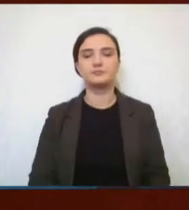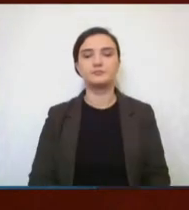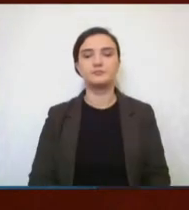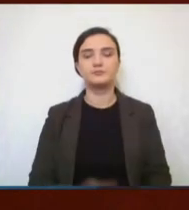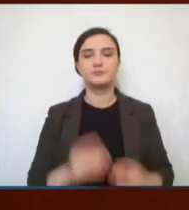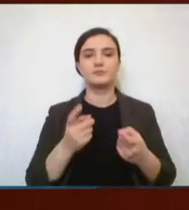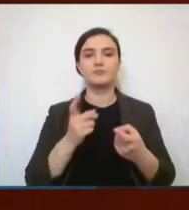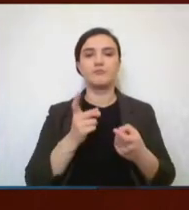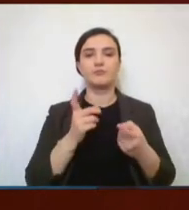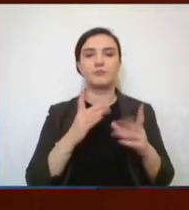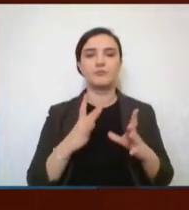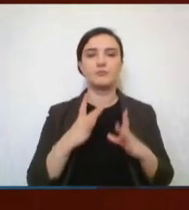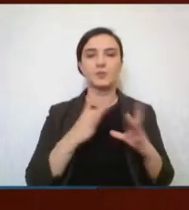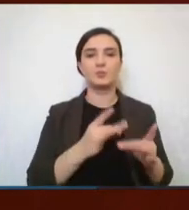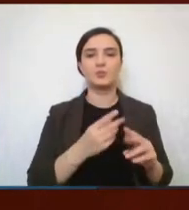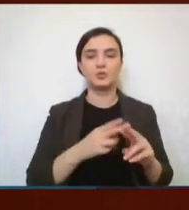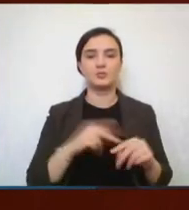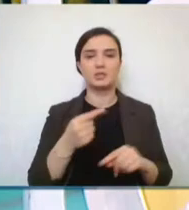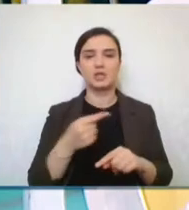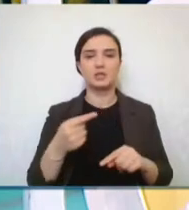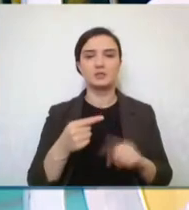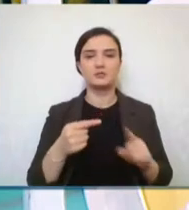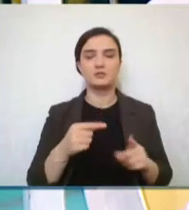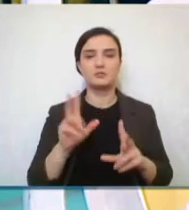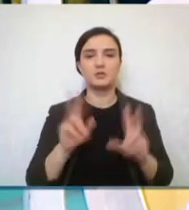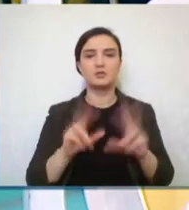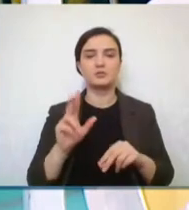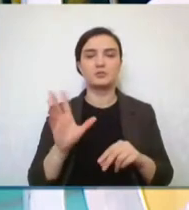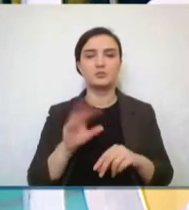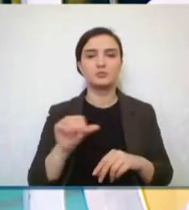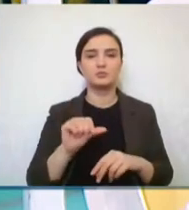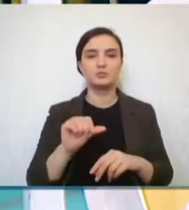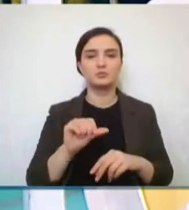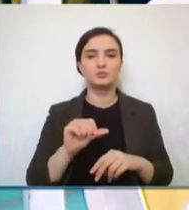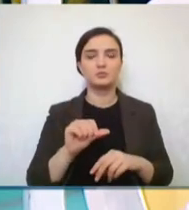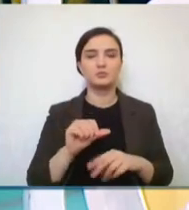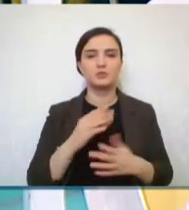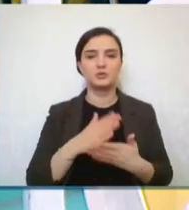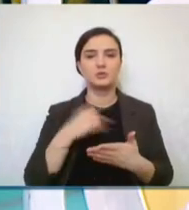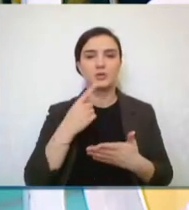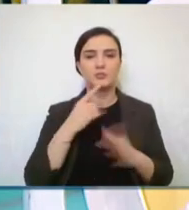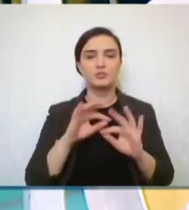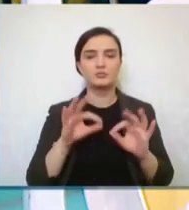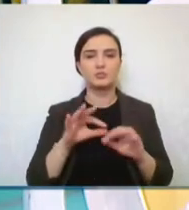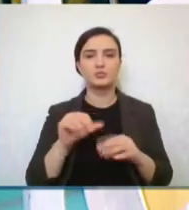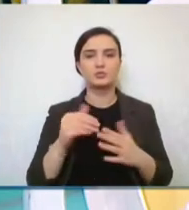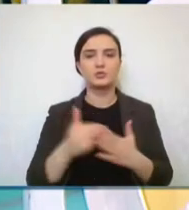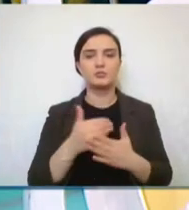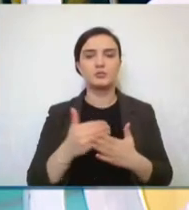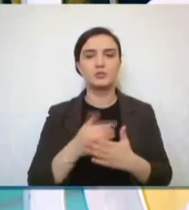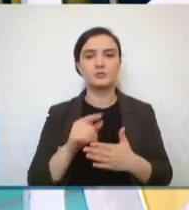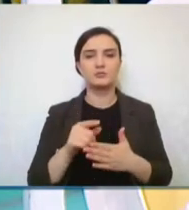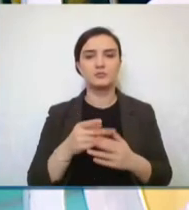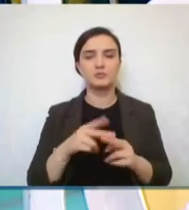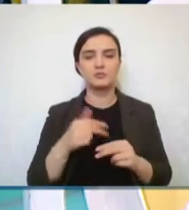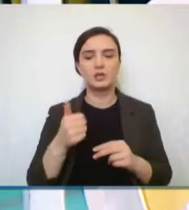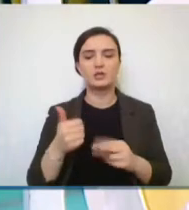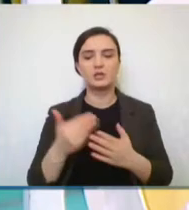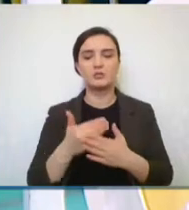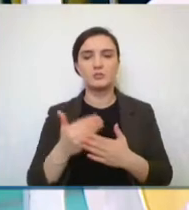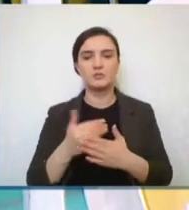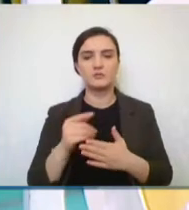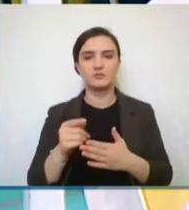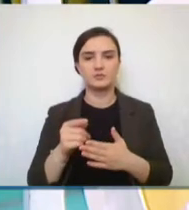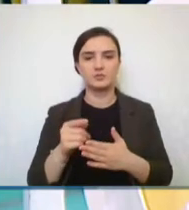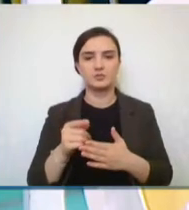ასე იგი პრაქტიკულად ცუდი, იცით გამოთქმა, რომ ცუდი ამბავი ჟურნალისტისთვის არის კარგი ამბავი, ხო? ანუ